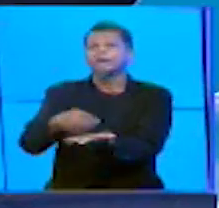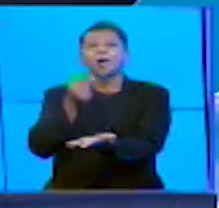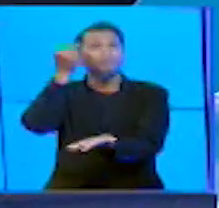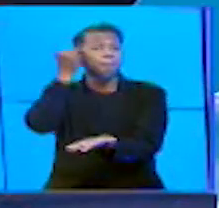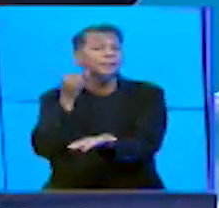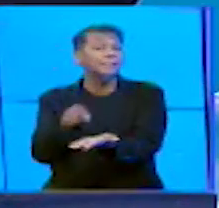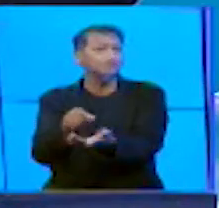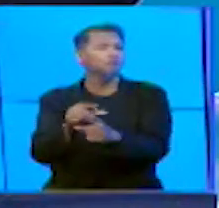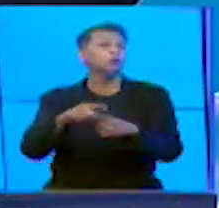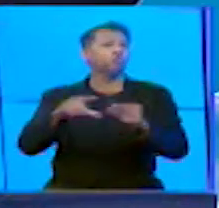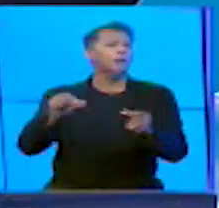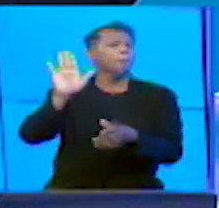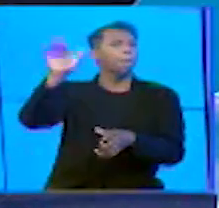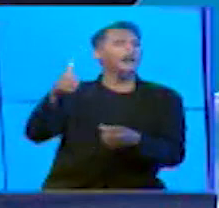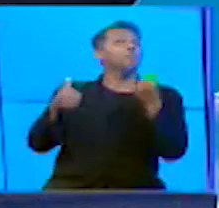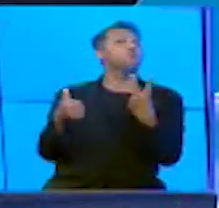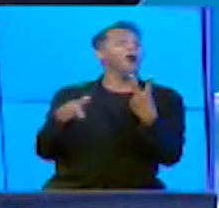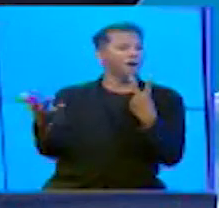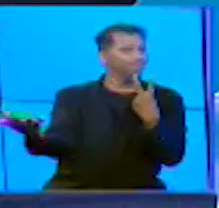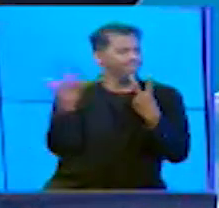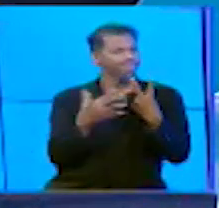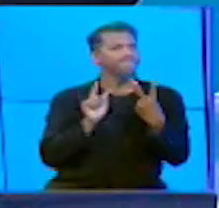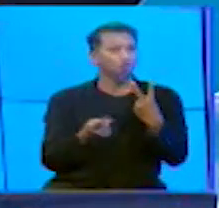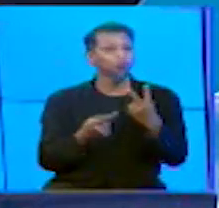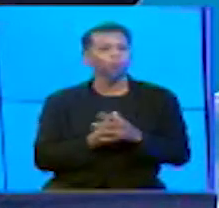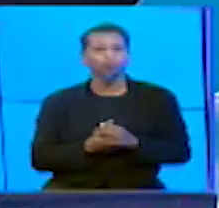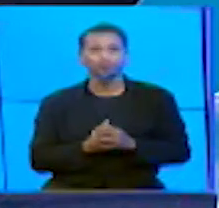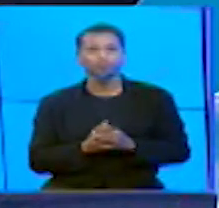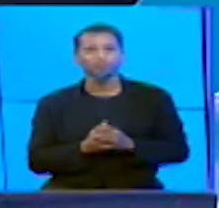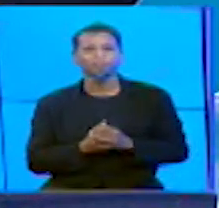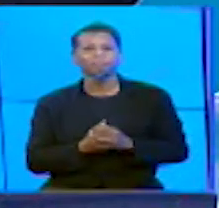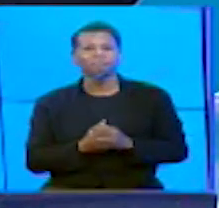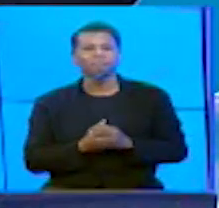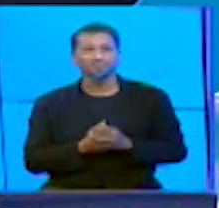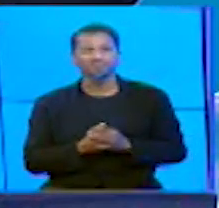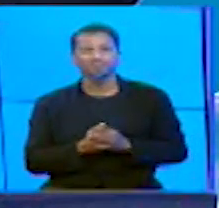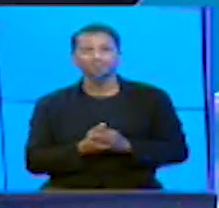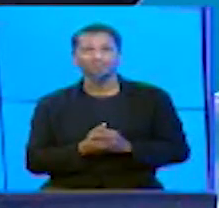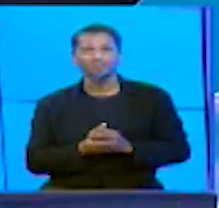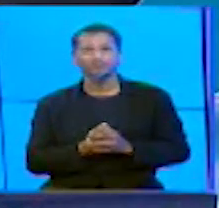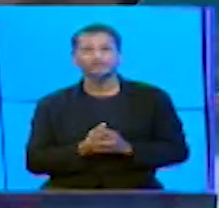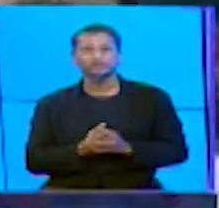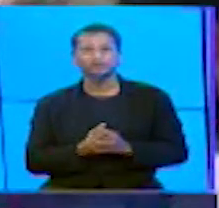menyampaikan surat pemanggilan kedua sempat terjadi ketegangan antara aparat dan massa